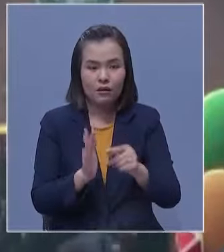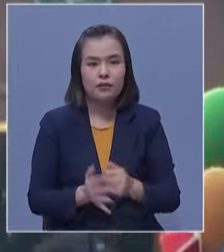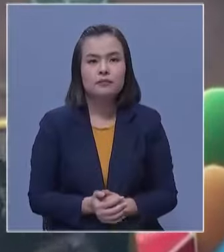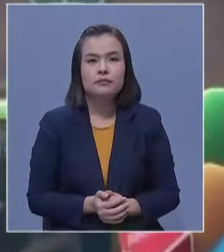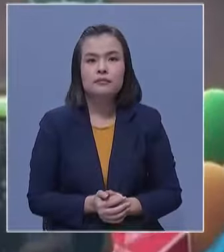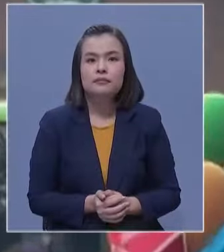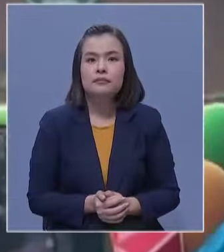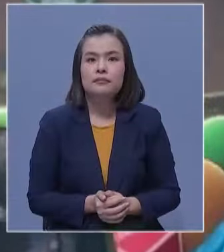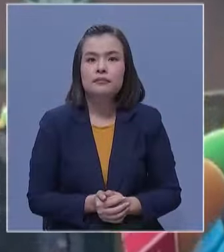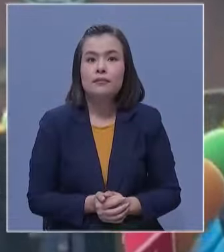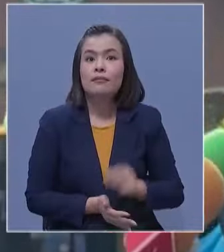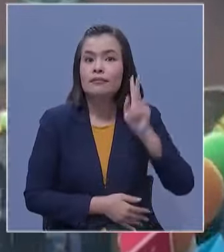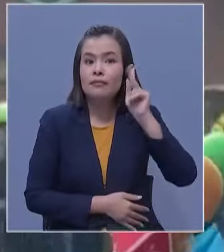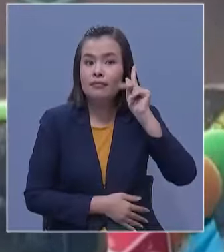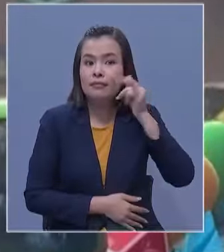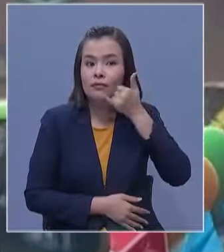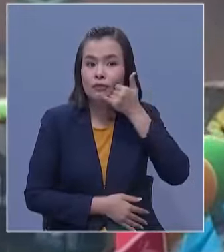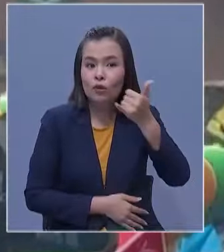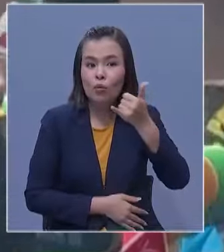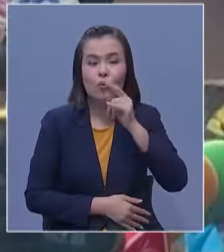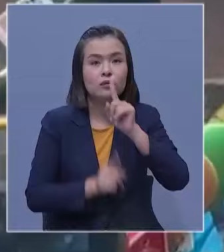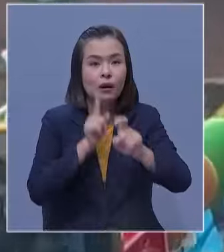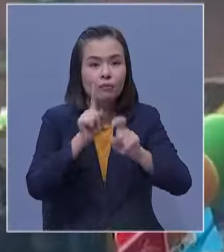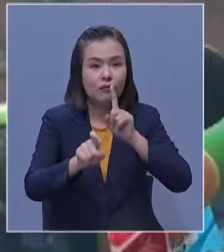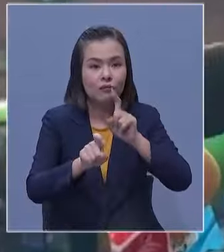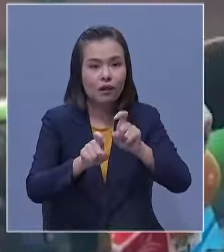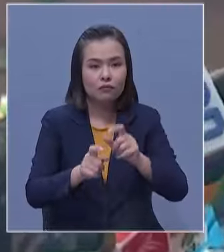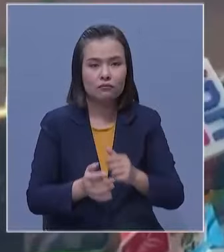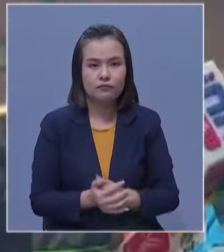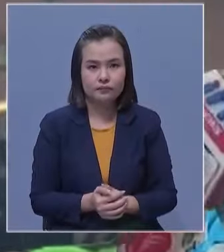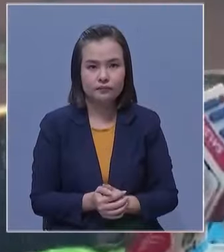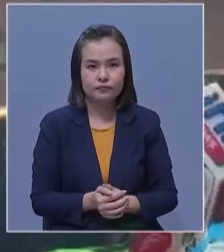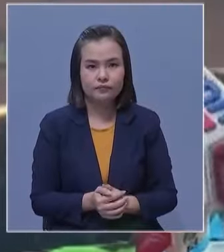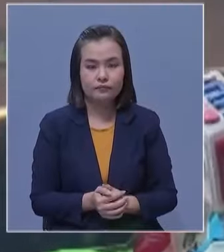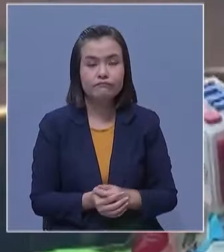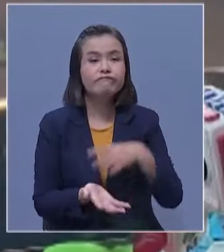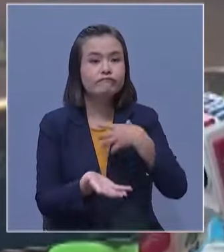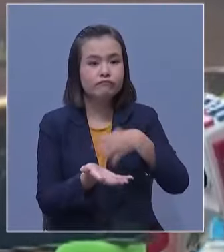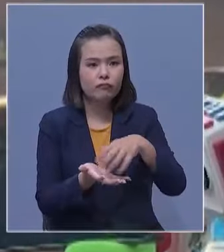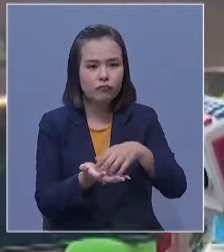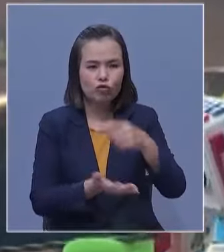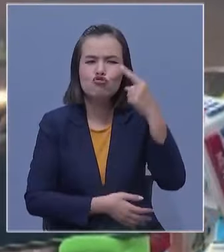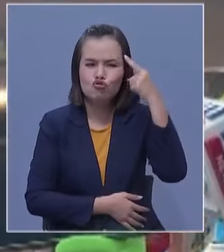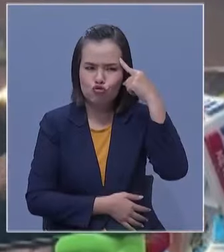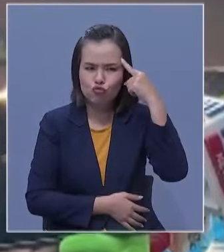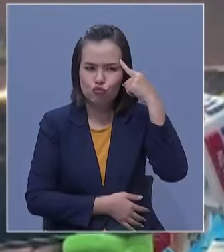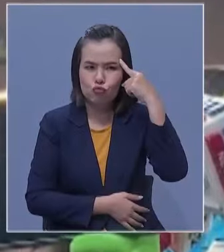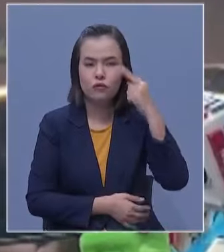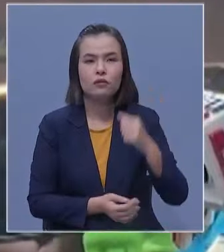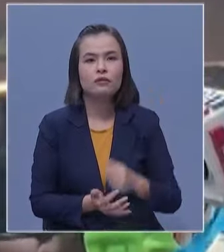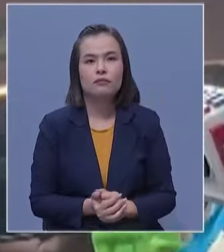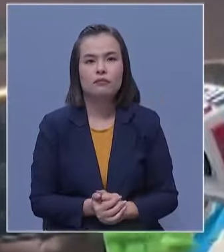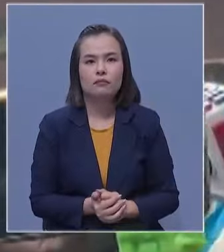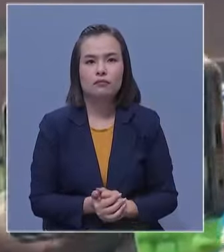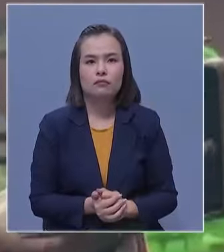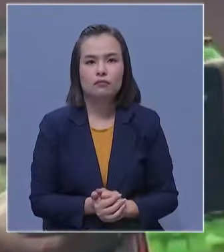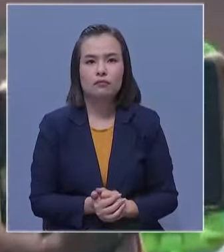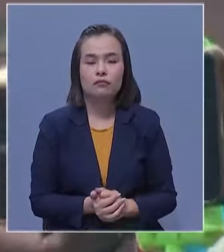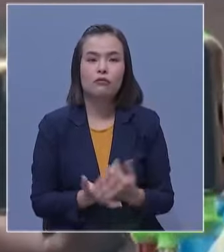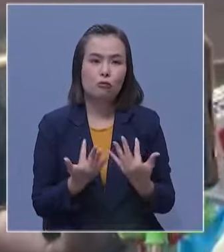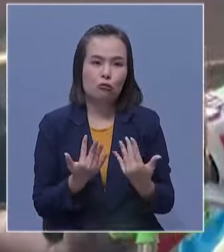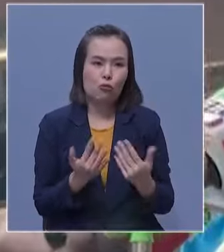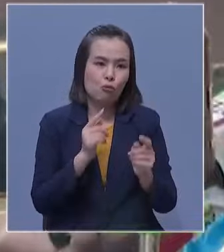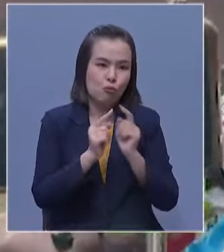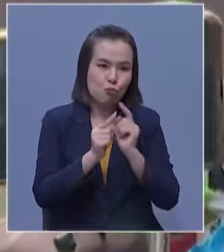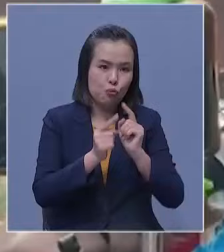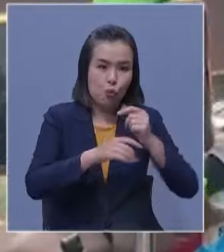ทีมข่าวก็ได้โทรศัพท์ไปสอบถามคุณชัยวัฒน์คุณชัยวัฒน์บอกว่ารู้เรื่องที่ถูกแจ้งความแล้วนะครับแล้วก็อยู่ระหว่างการหา